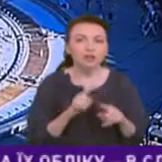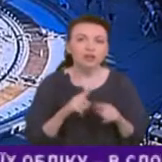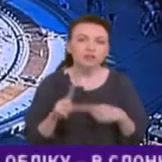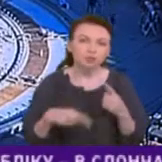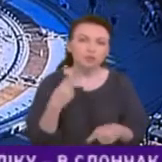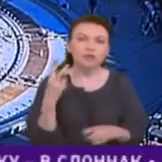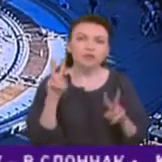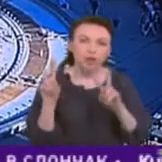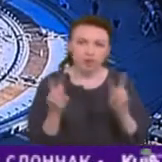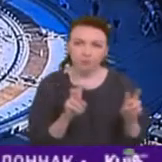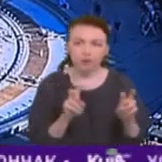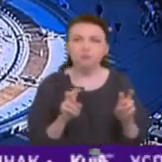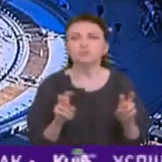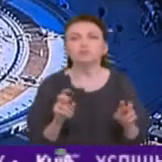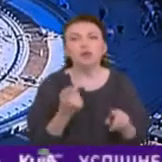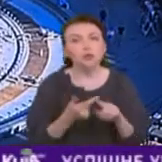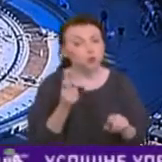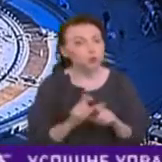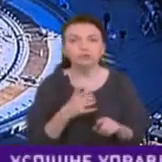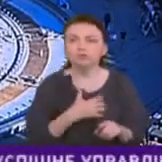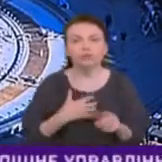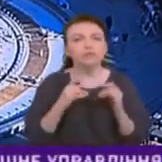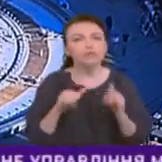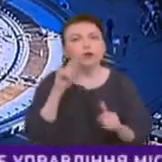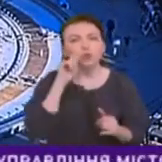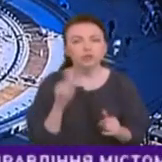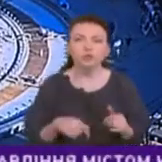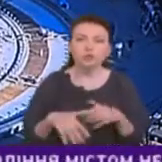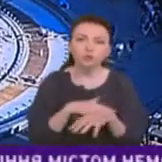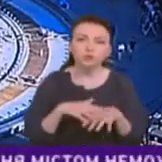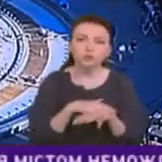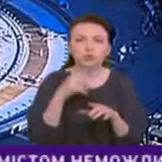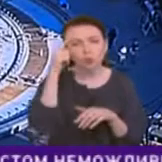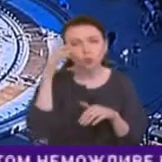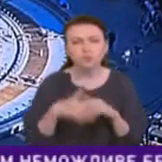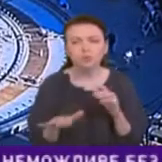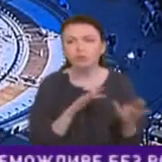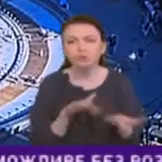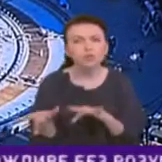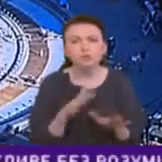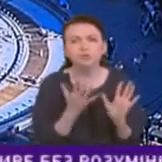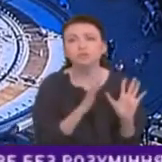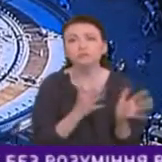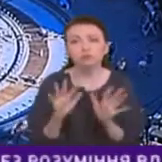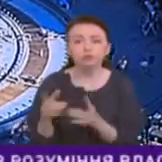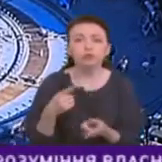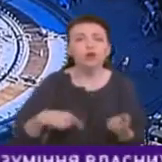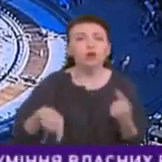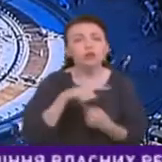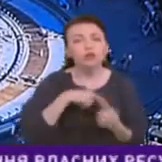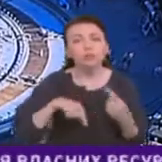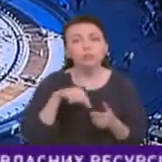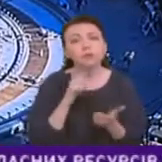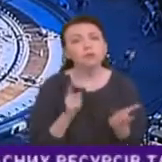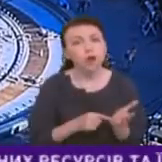наступна тема є дуже важливою для українського суспільства в плані розуміння процесів, які відбуваються навколо